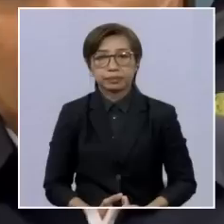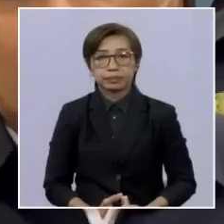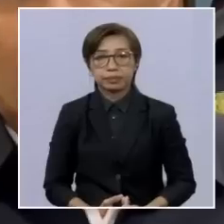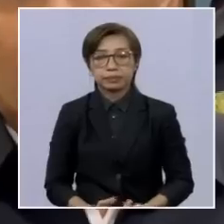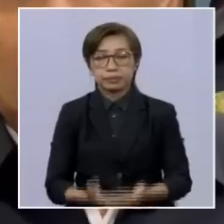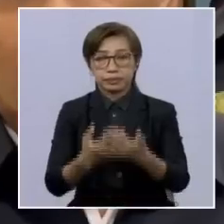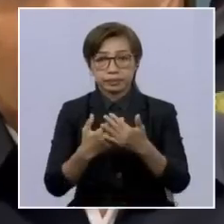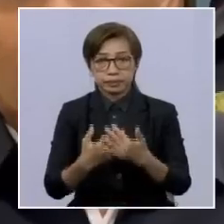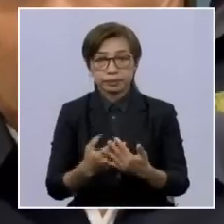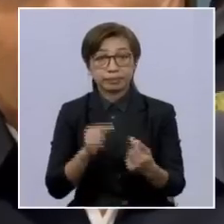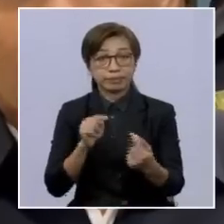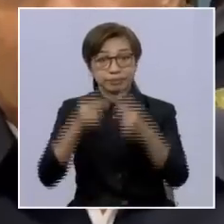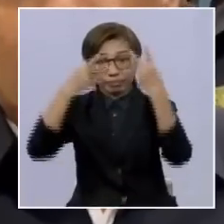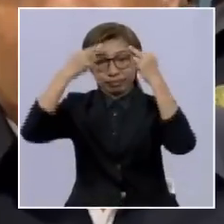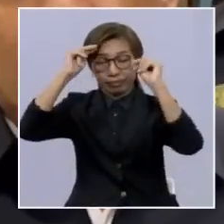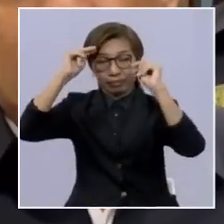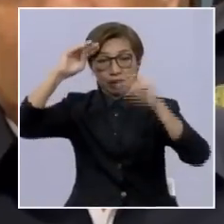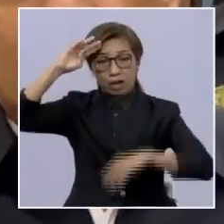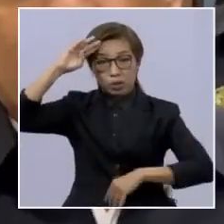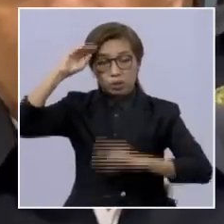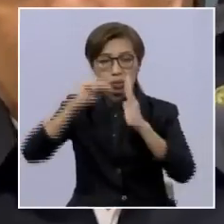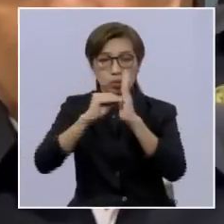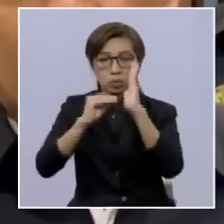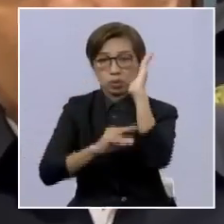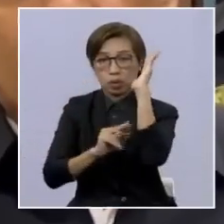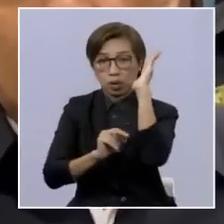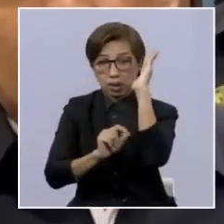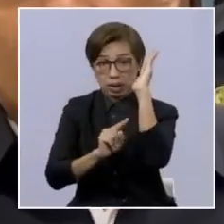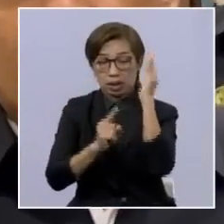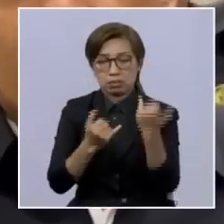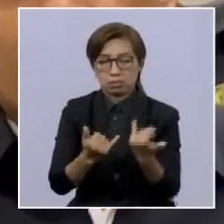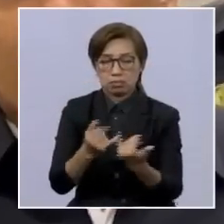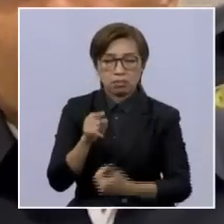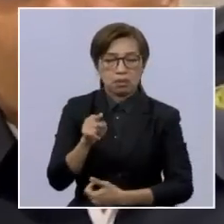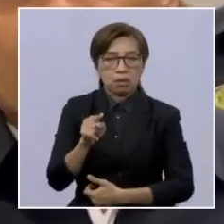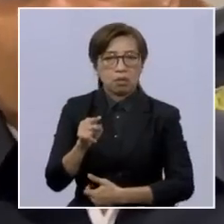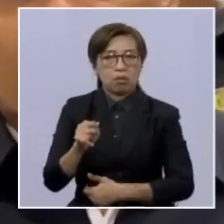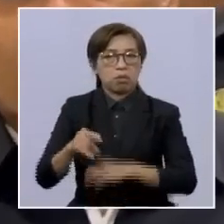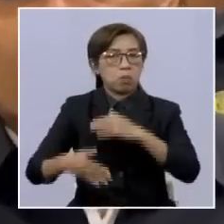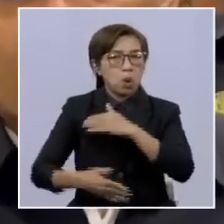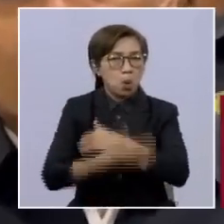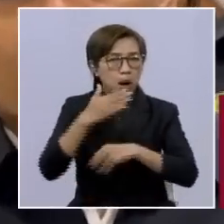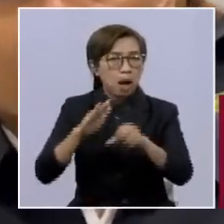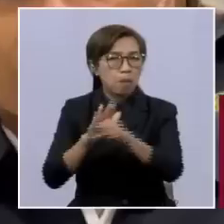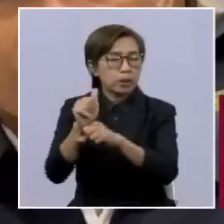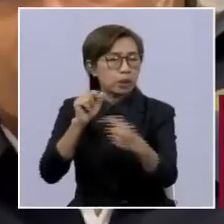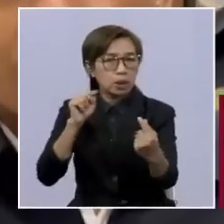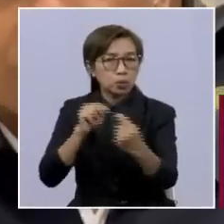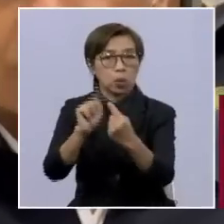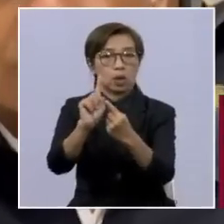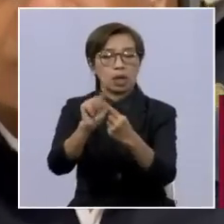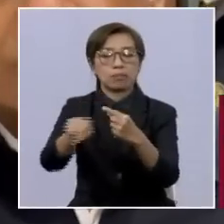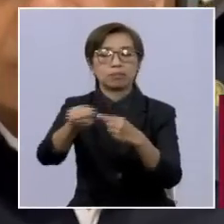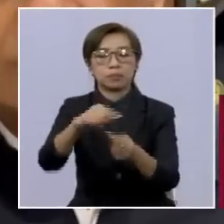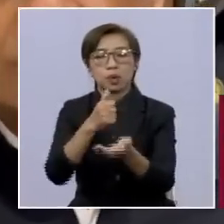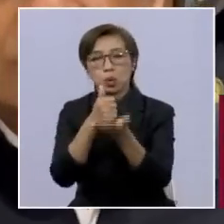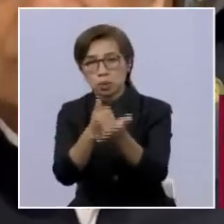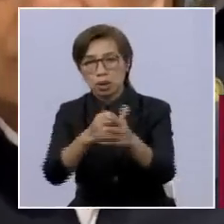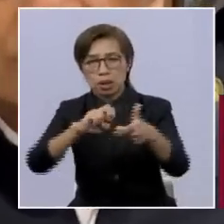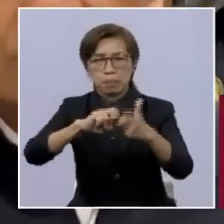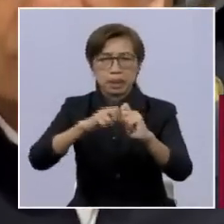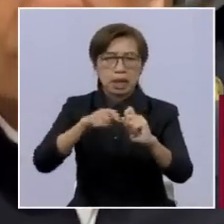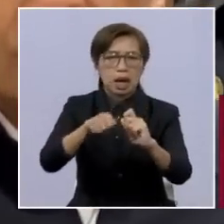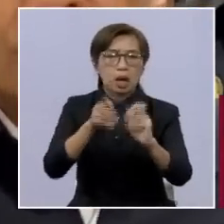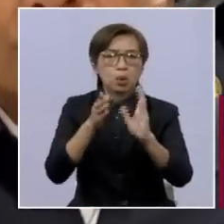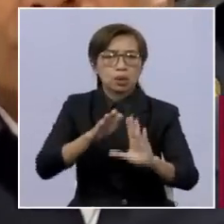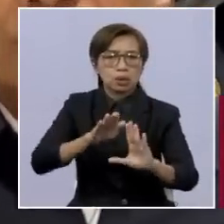ขณะเดียวกันการที่นายกมาเที่ยวนี้คุณผู้ชมคะต้องถือว่าได้จังหวะแบบพอดิบพอดีเลยนะคะที่จะช่วยสะสางปัญหาผู้ส